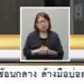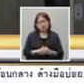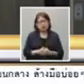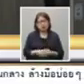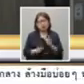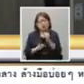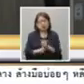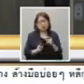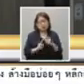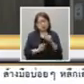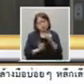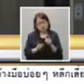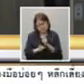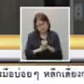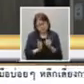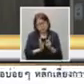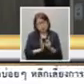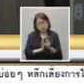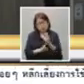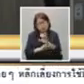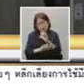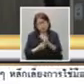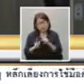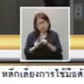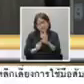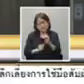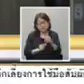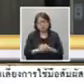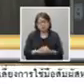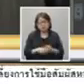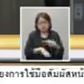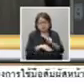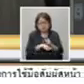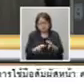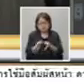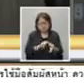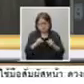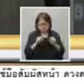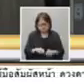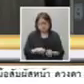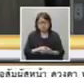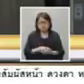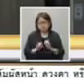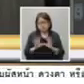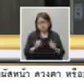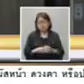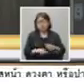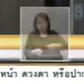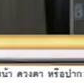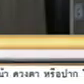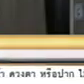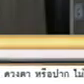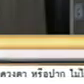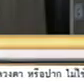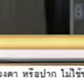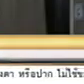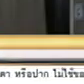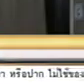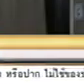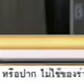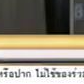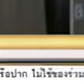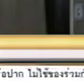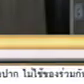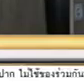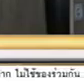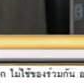ามข้อบังคับการประชุมข้อที่71คำวินิจฉัยของประธานถือเป็นเด็ดขาดในห้องประชุมนี้ใช่ครับแต่คำวินิจฉัยของประธานไม่สาม